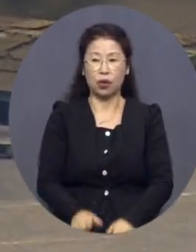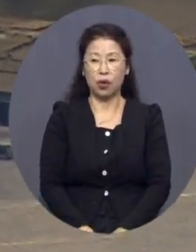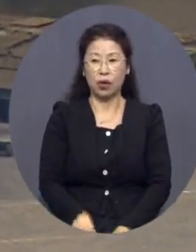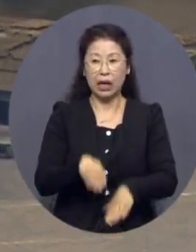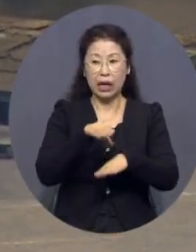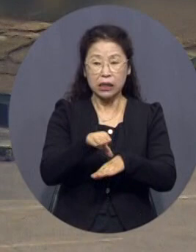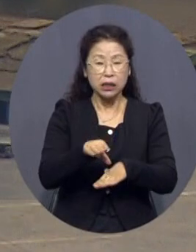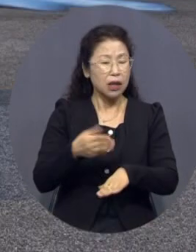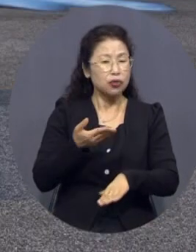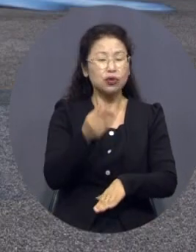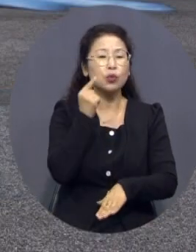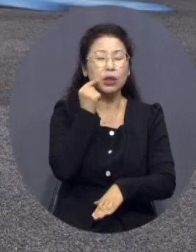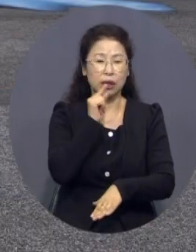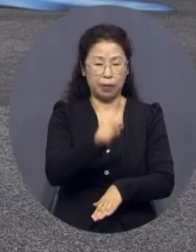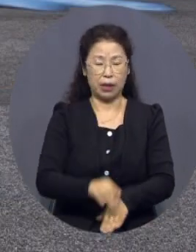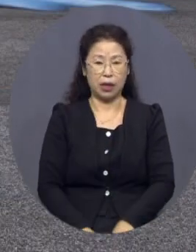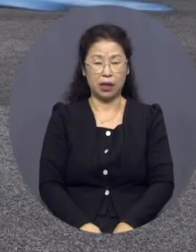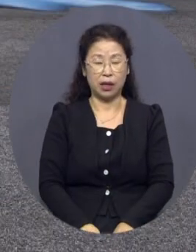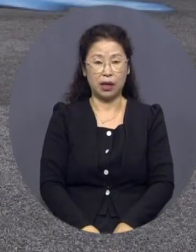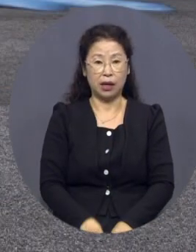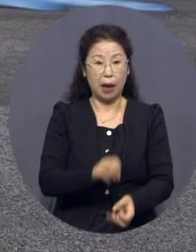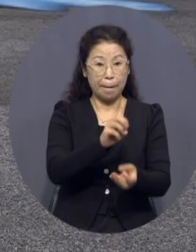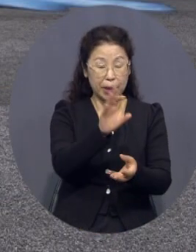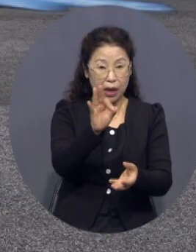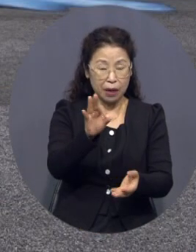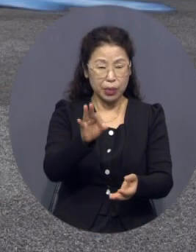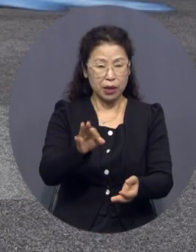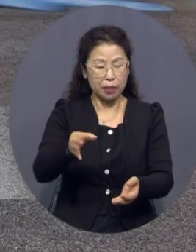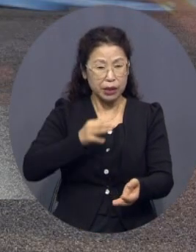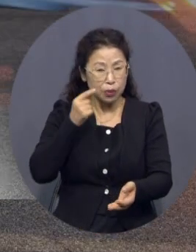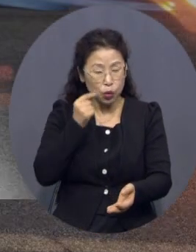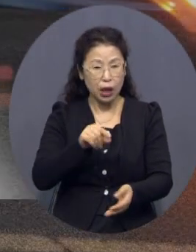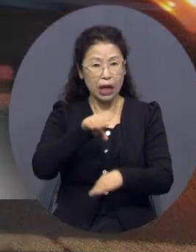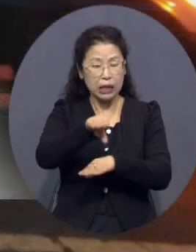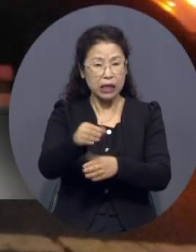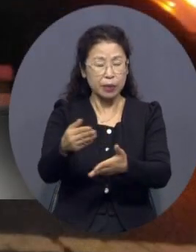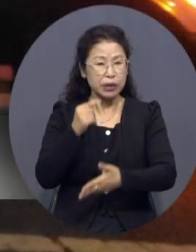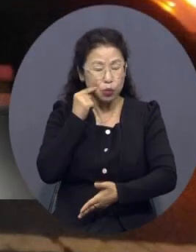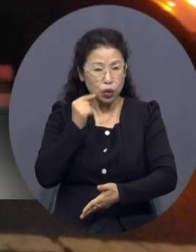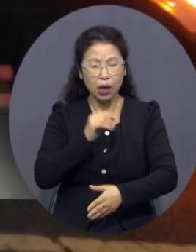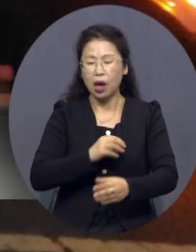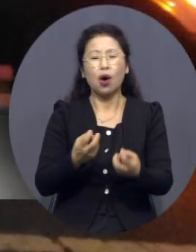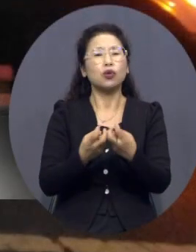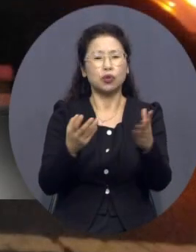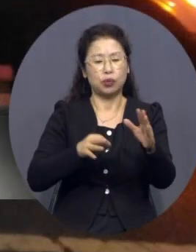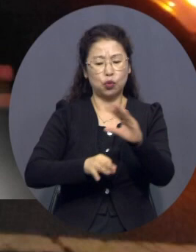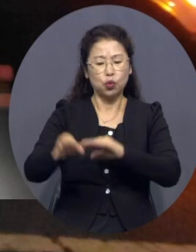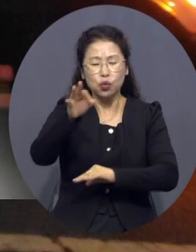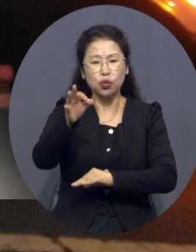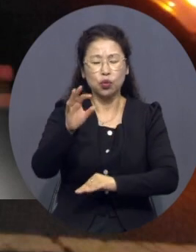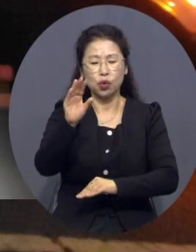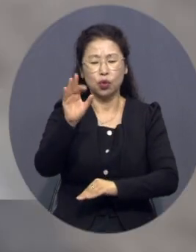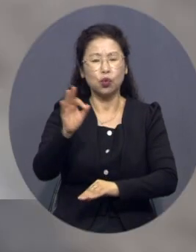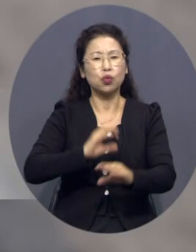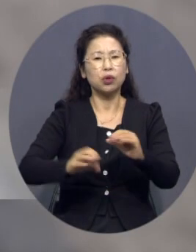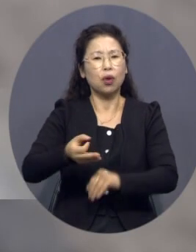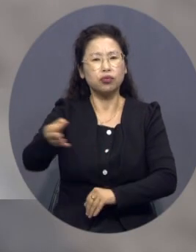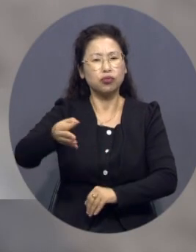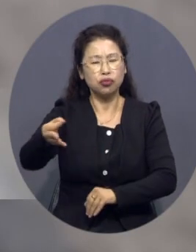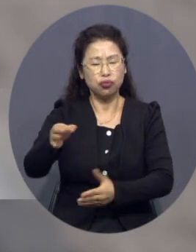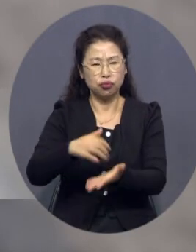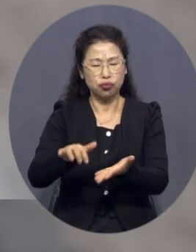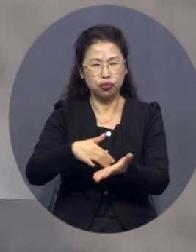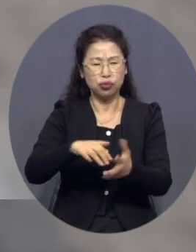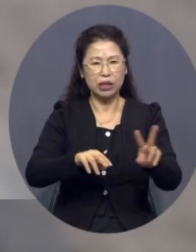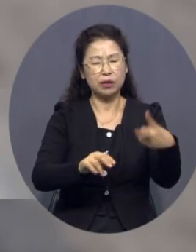못 내주겠다 이거죠. 탁송비를 떼이거나 차를 돌려받지 못해 추가 요금을 부담한 피해자들은 200여 명. 피해